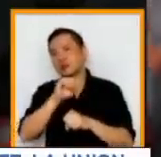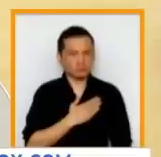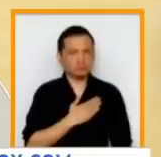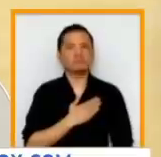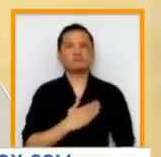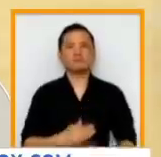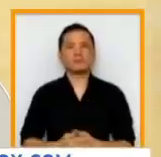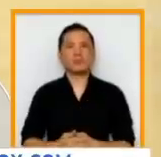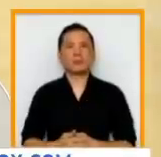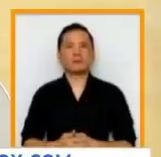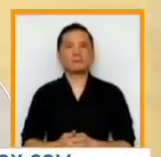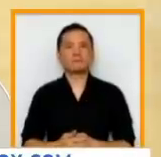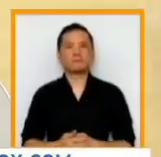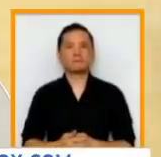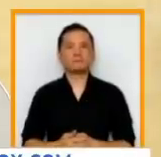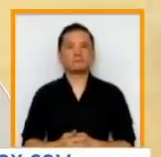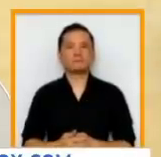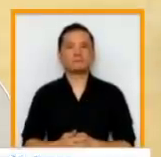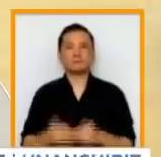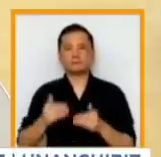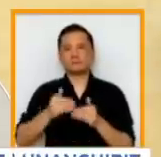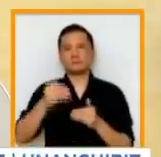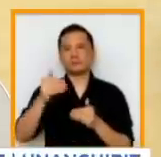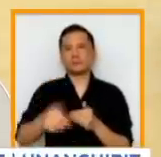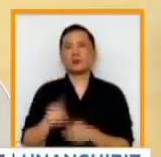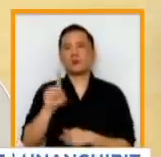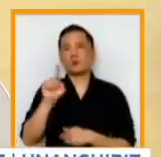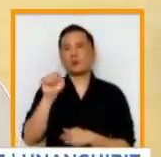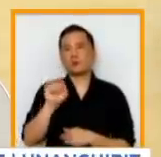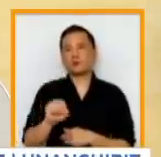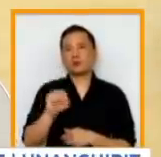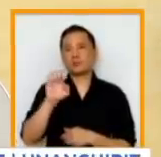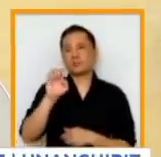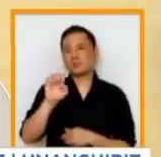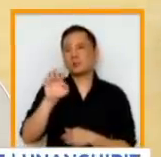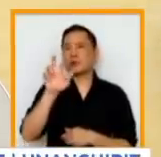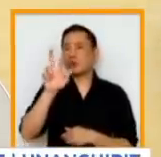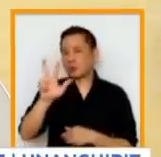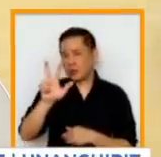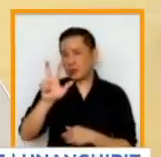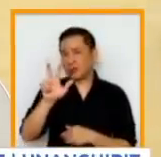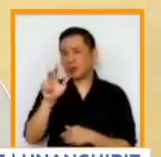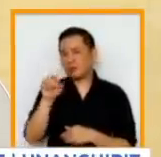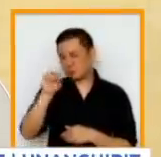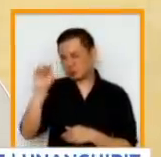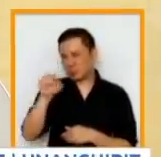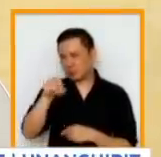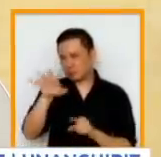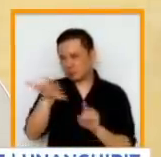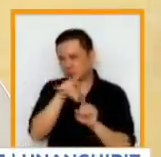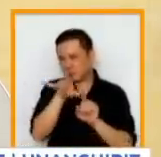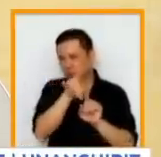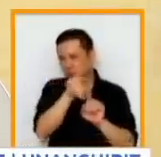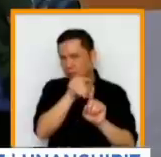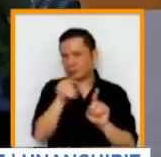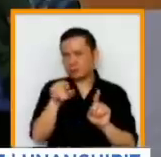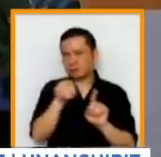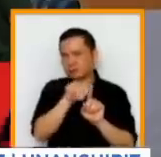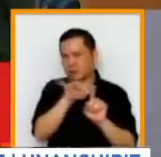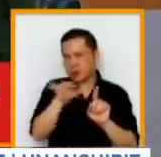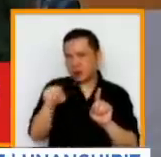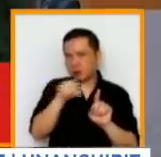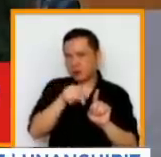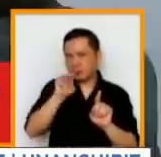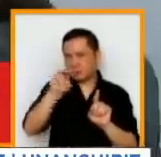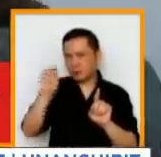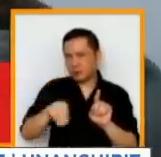produksyon. Umagal pa sa 1.03 ang reproduction number o hawahan ng COVID-19 sa Metro Manila. Sa datos ng Okta Research,